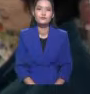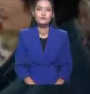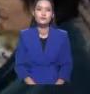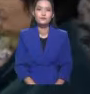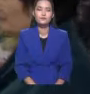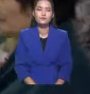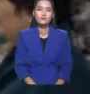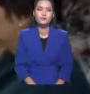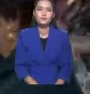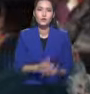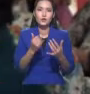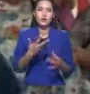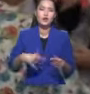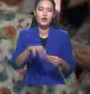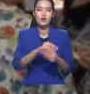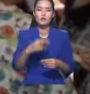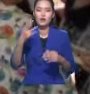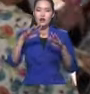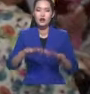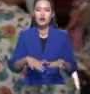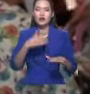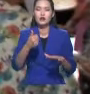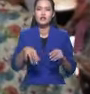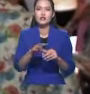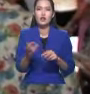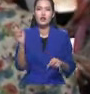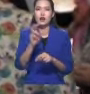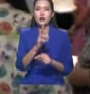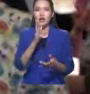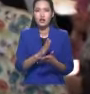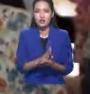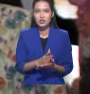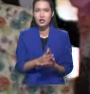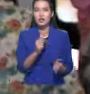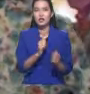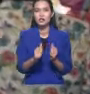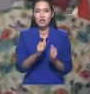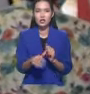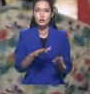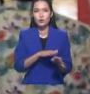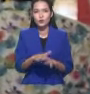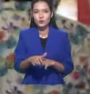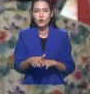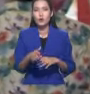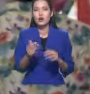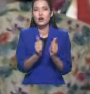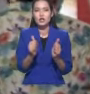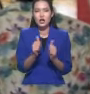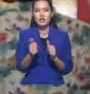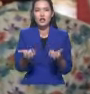соңына қарай Астана қаласына гастрольдік сапармен келіп жатырмыз. Алла бұйырса, осы айдың аяғында, 42 айының